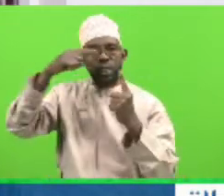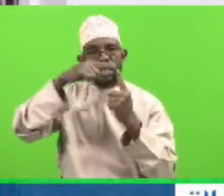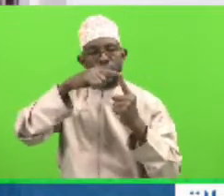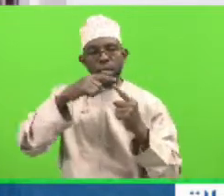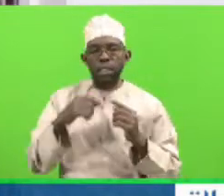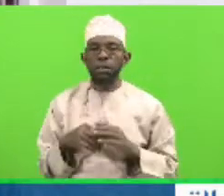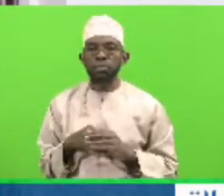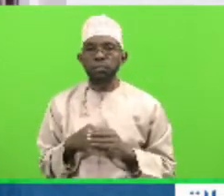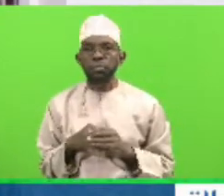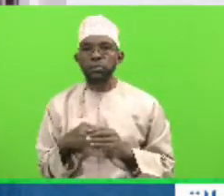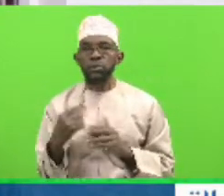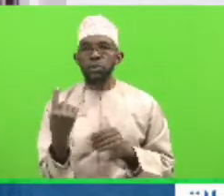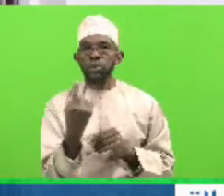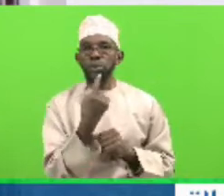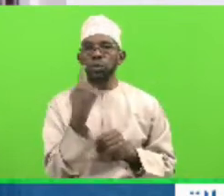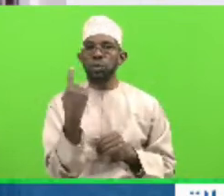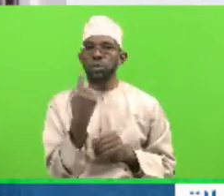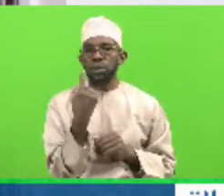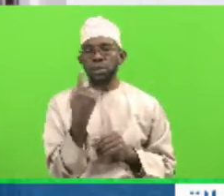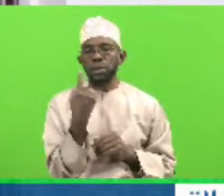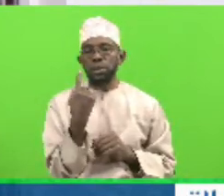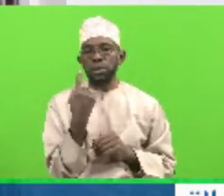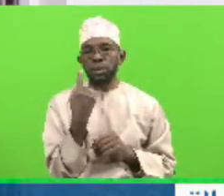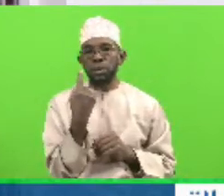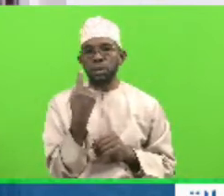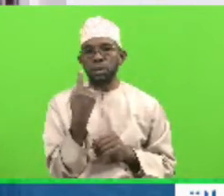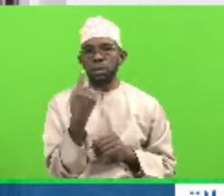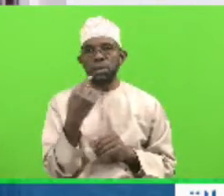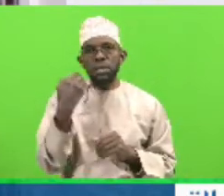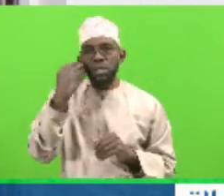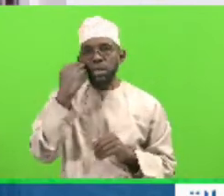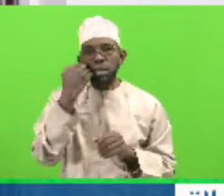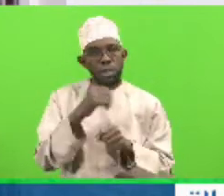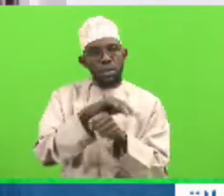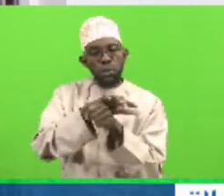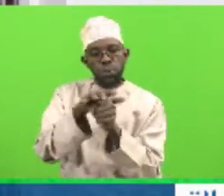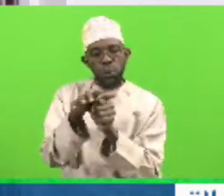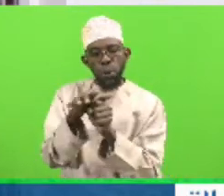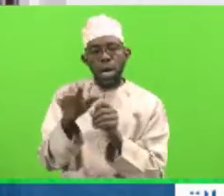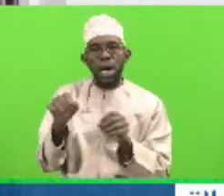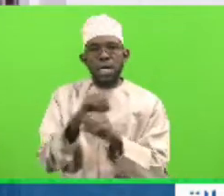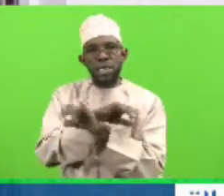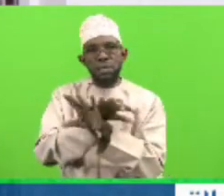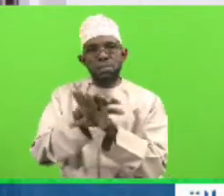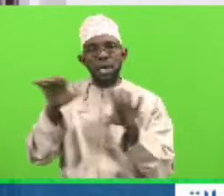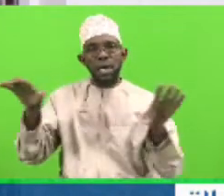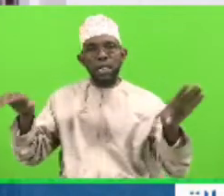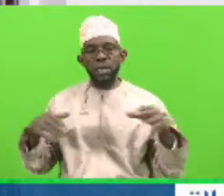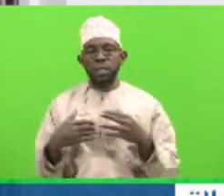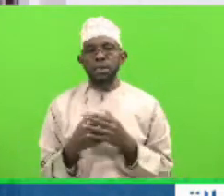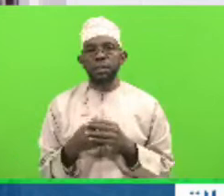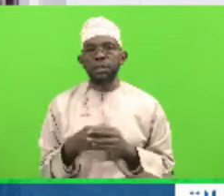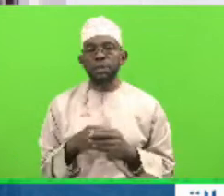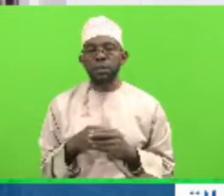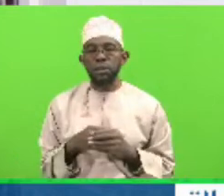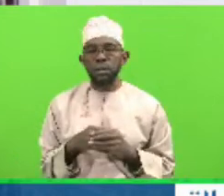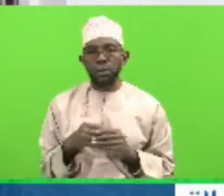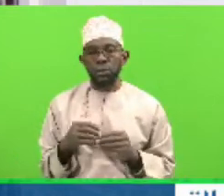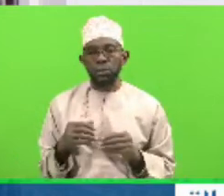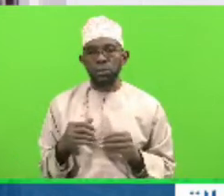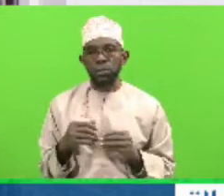بها إلا فشى فيهم الطوعان والأوجاع التي لم تكن مضت في